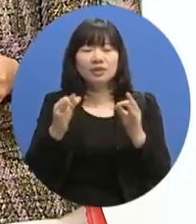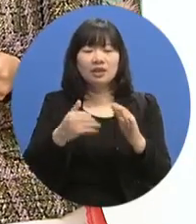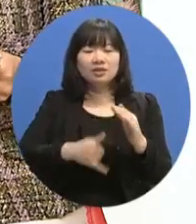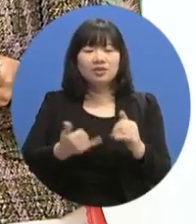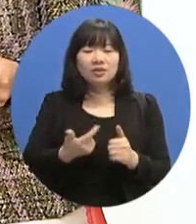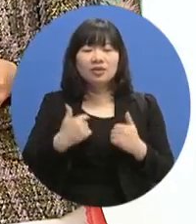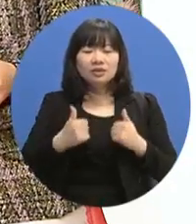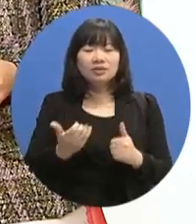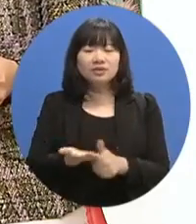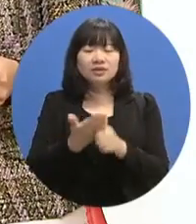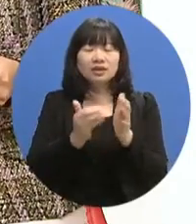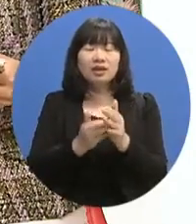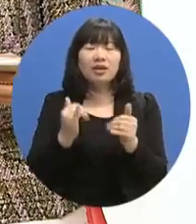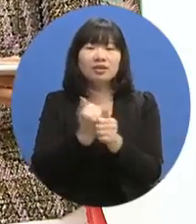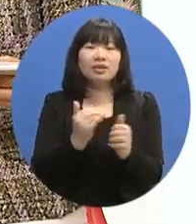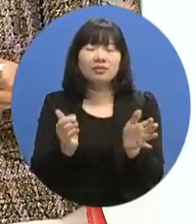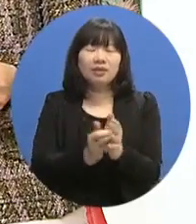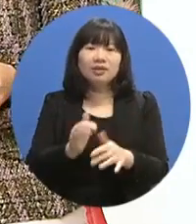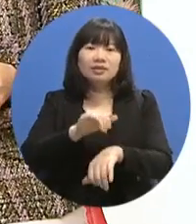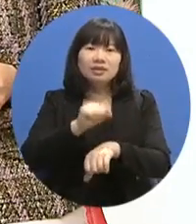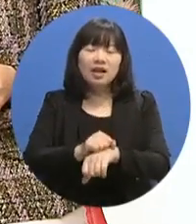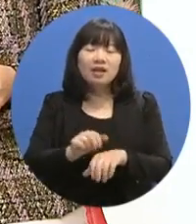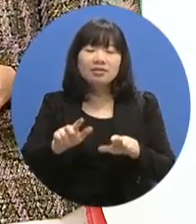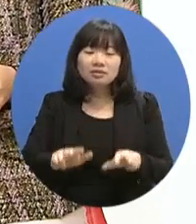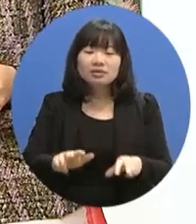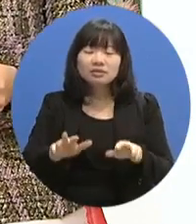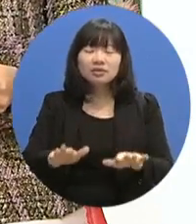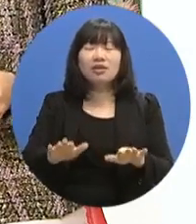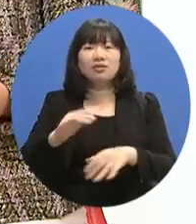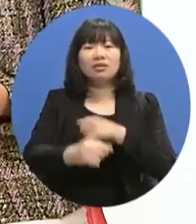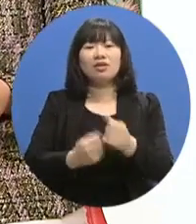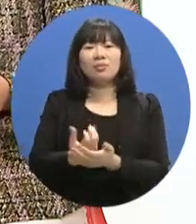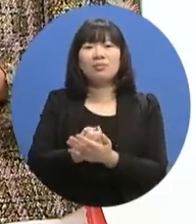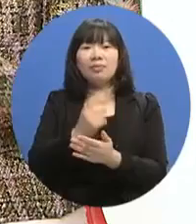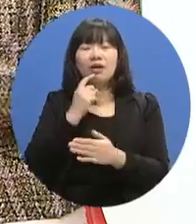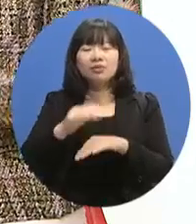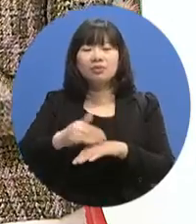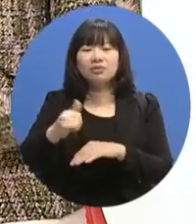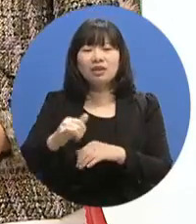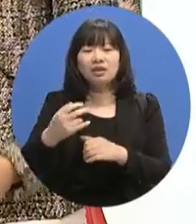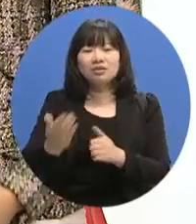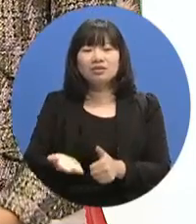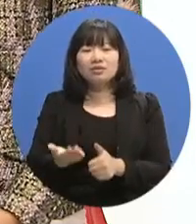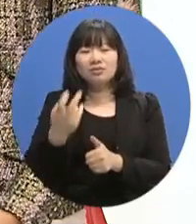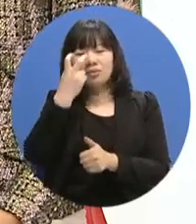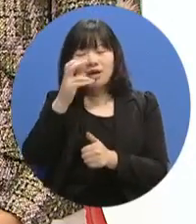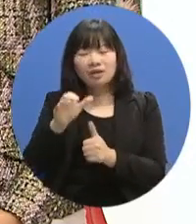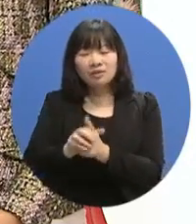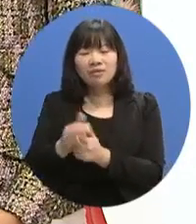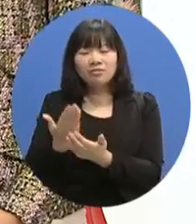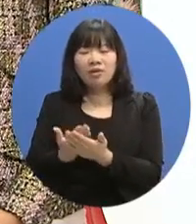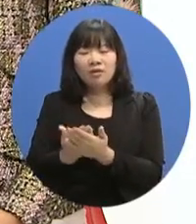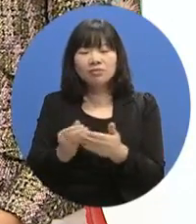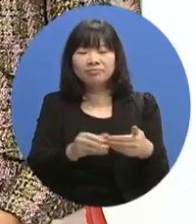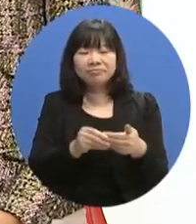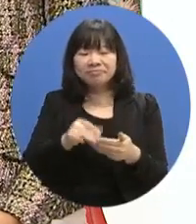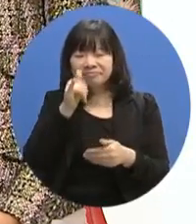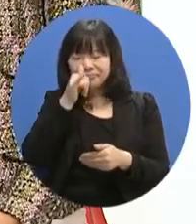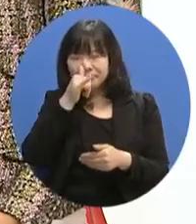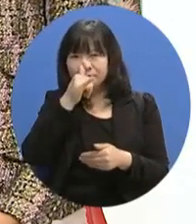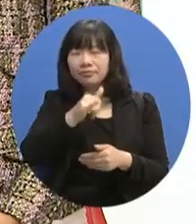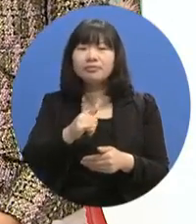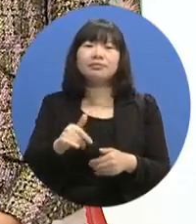키워서 시집장가 다 보내고 이제 내 자유를 조금 찾을까 싶었더니 또 손자녀들 봐달라고 애들이 데리고 오면 힘들죠. 그렇죠.